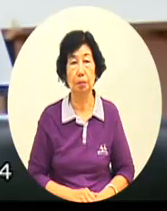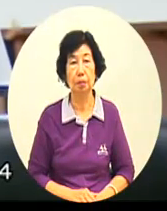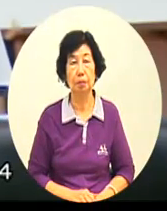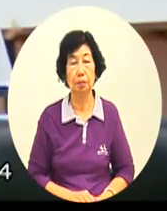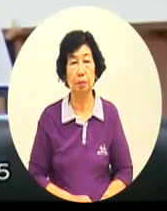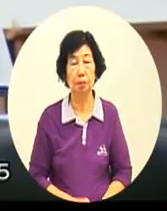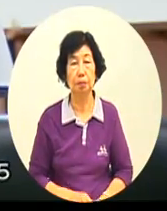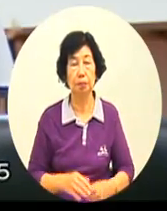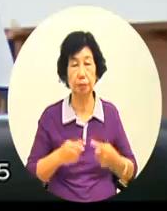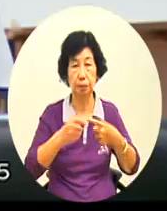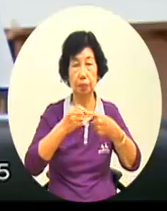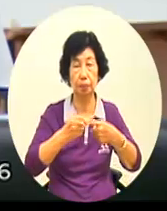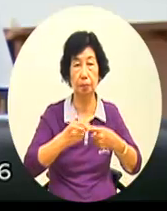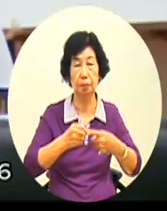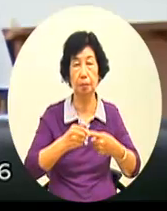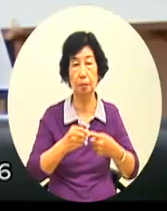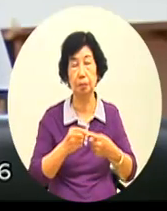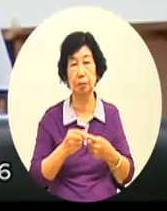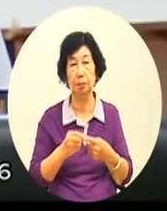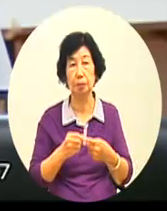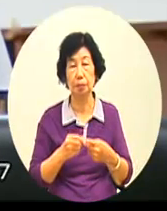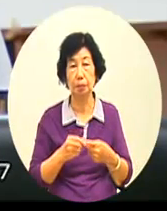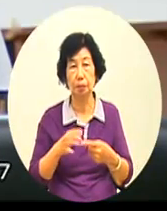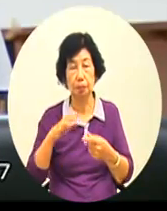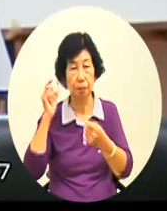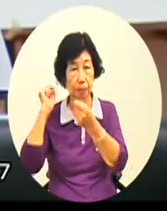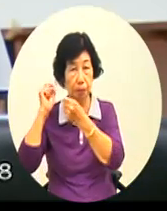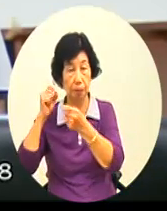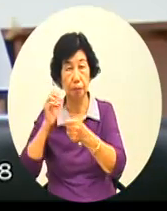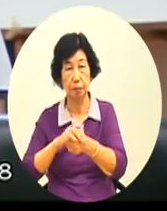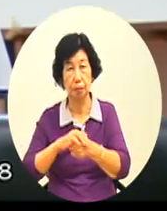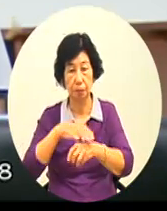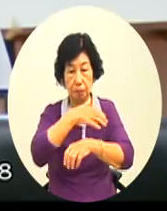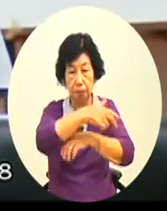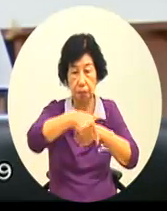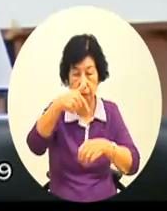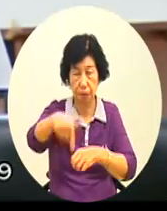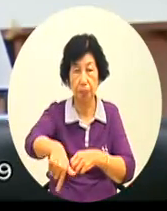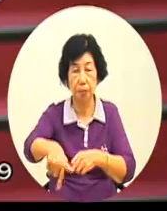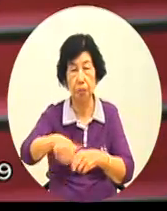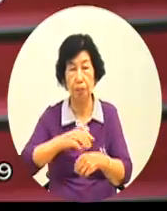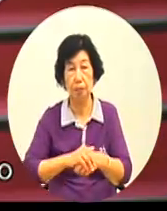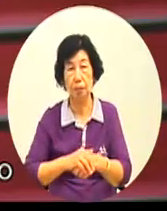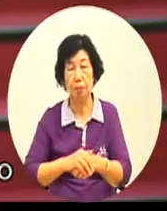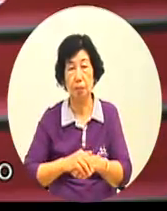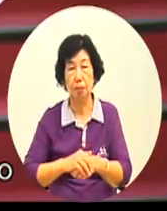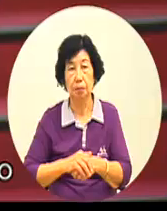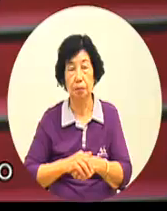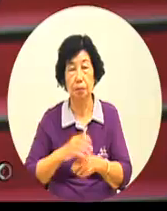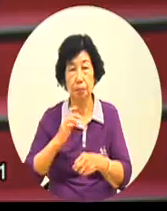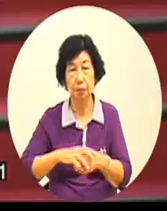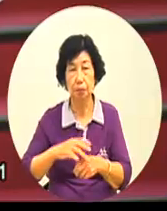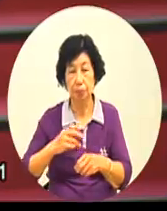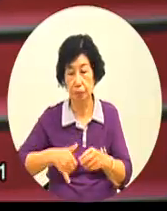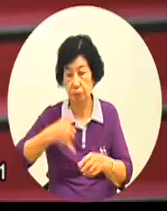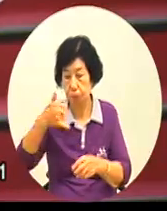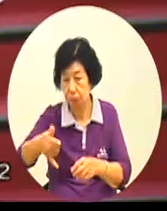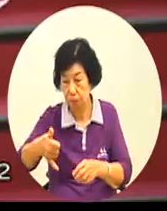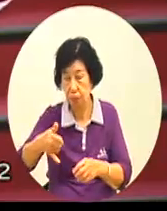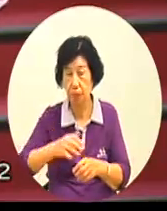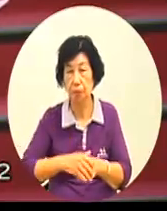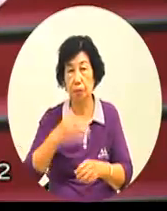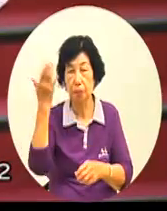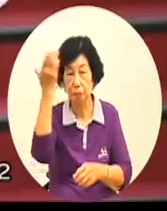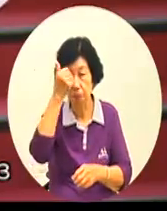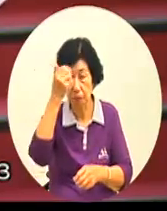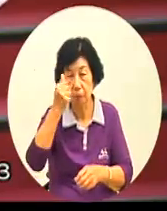第一个议题，我最近在乡下有听到一些老人说，老人